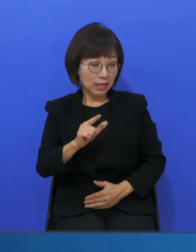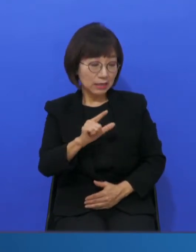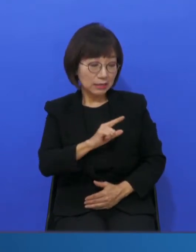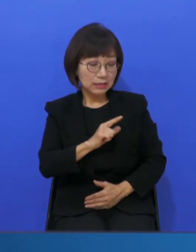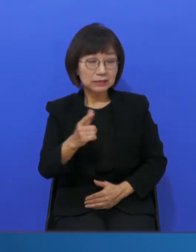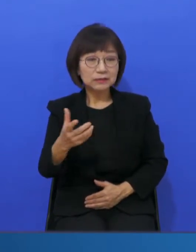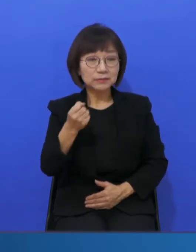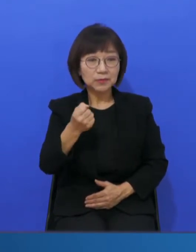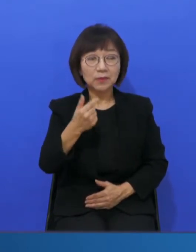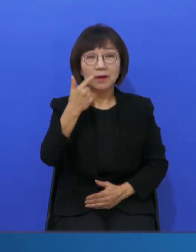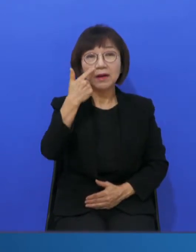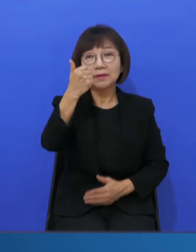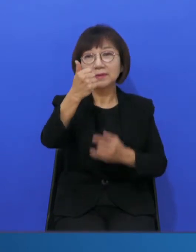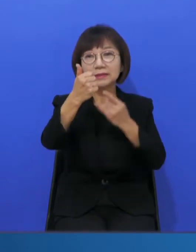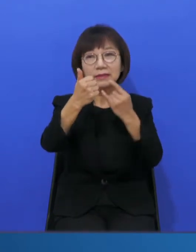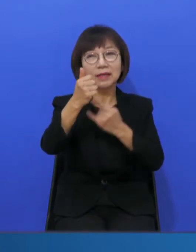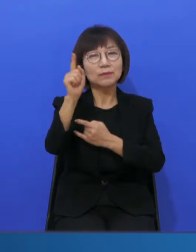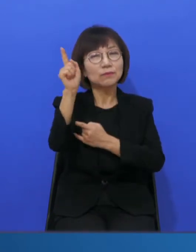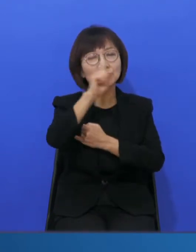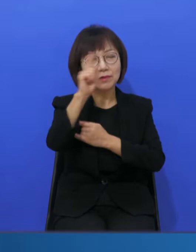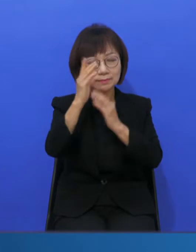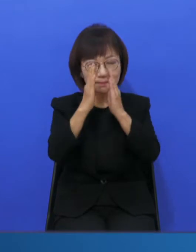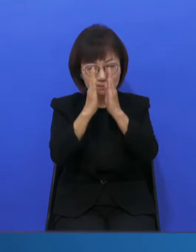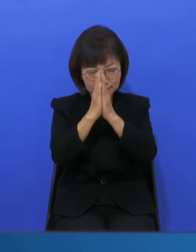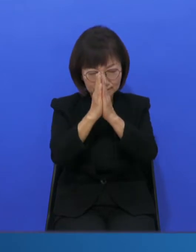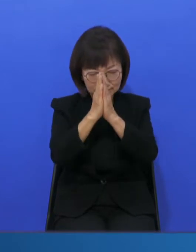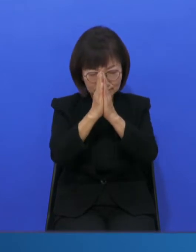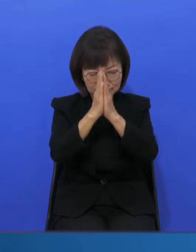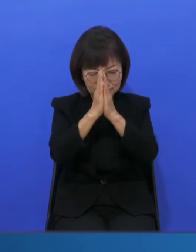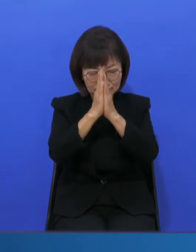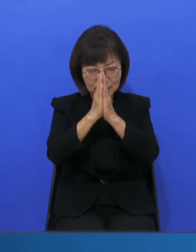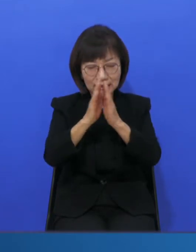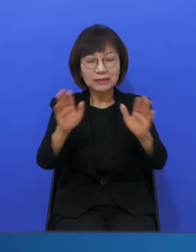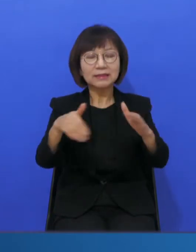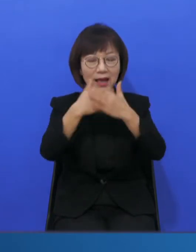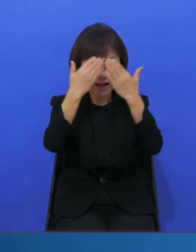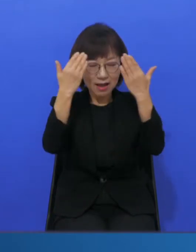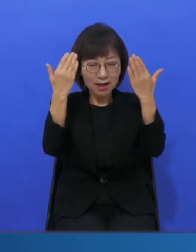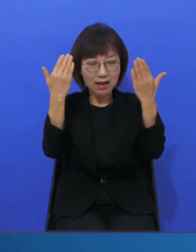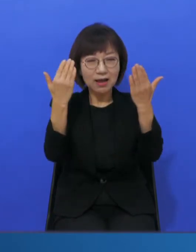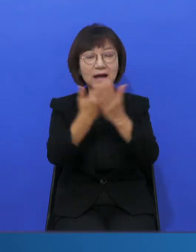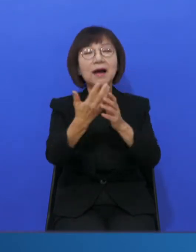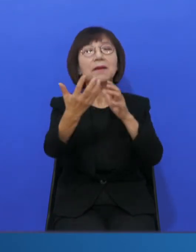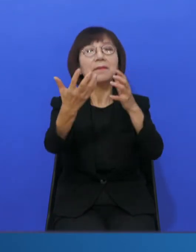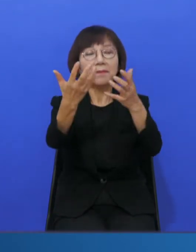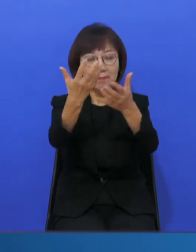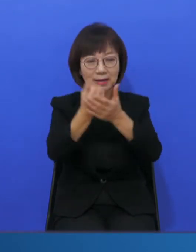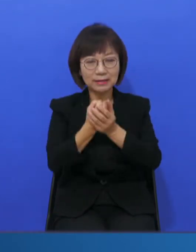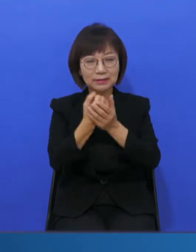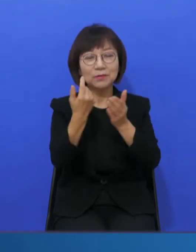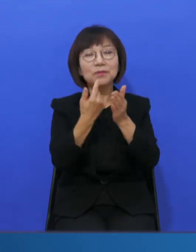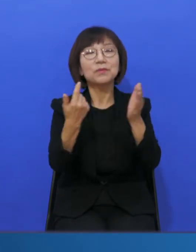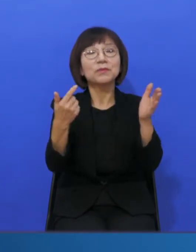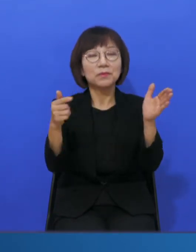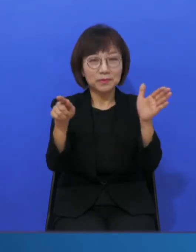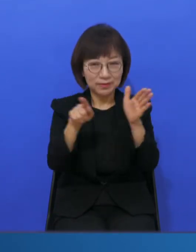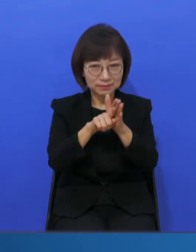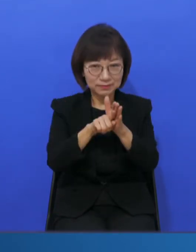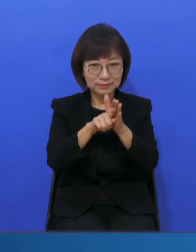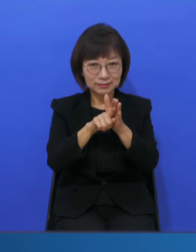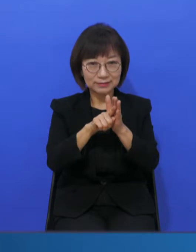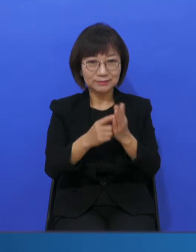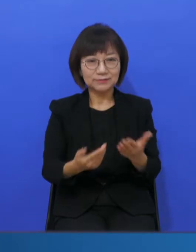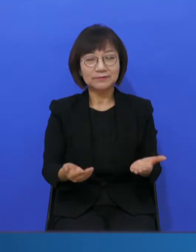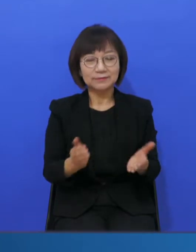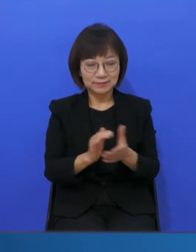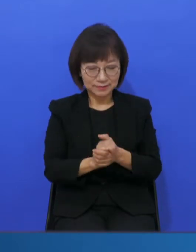아버지께 무엇을 구하든지 다 받게 하려 함이니라. 아멘. You did not choose me, but I chose you and appointed